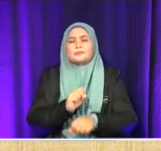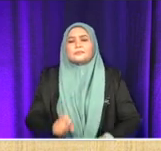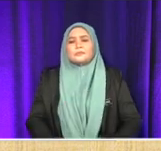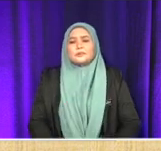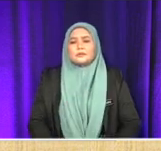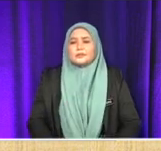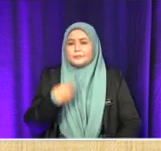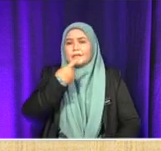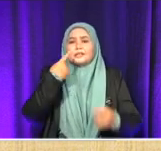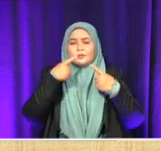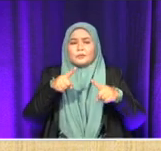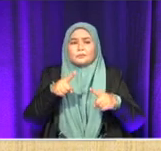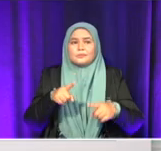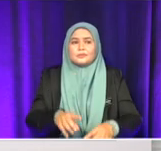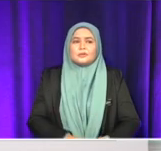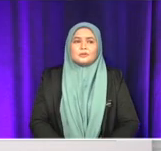jawab